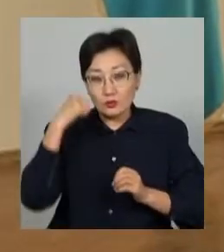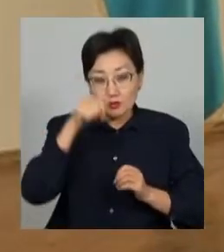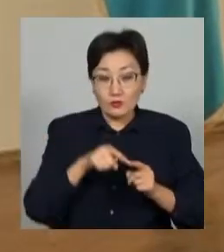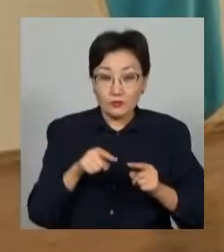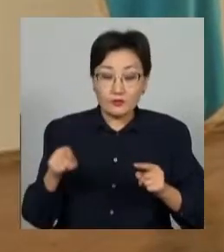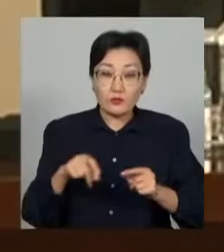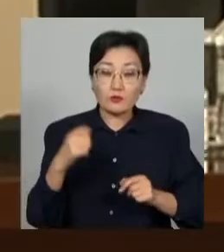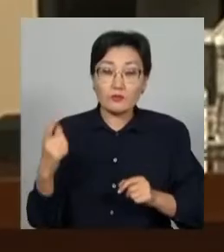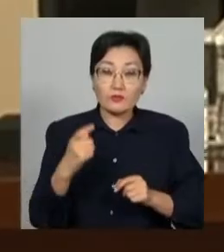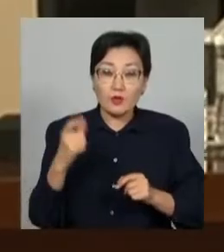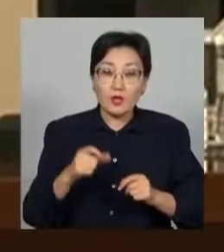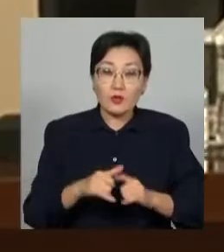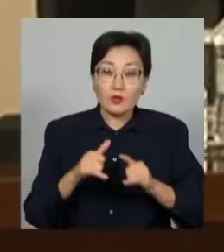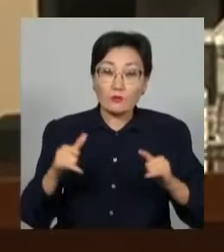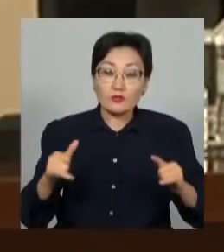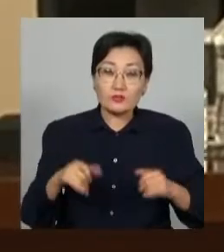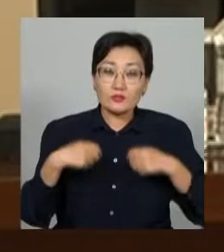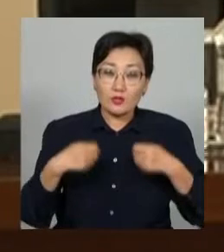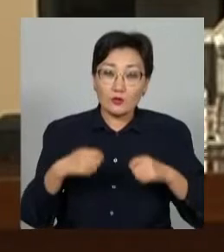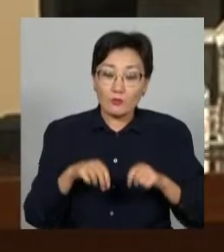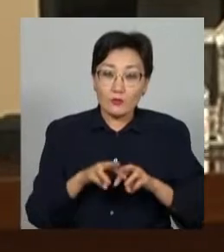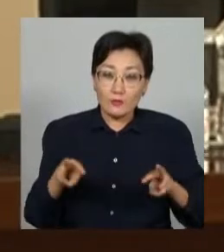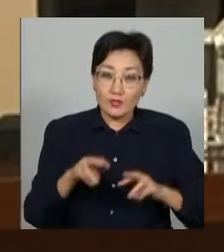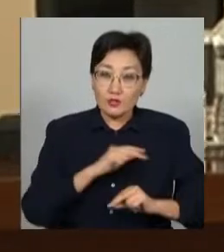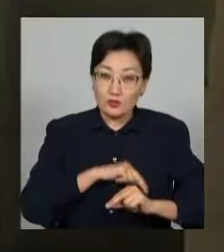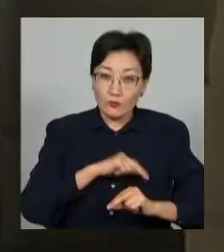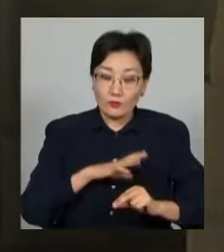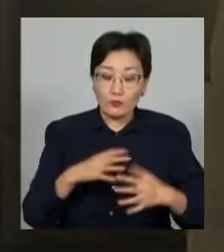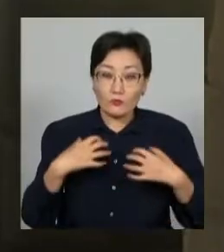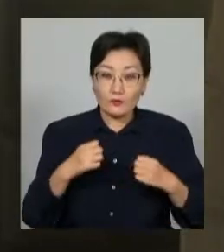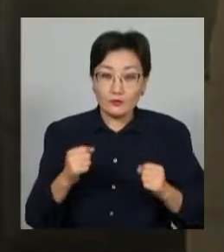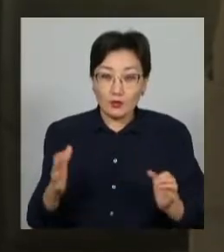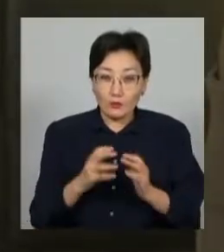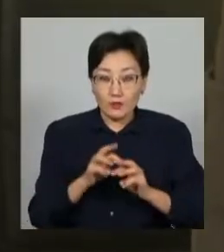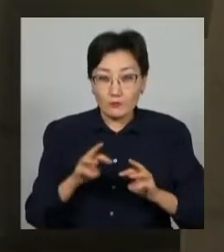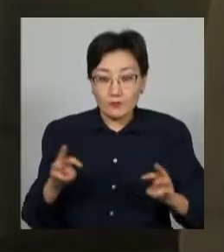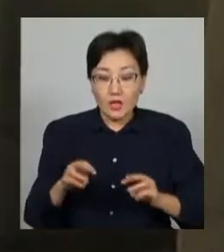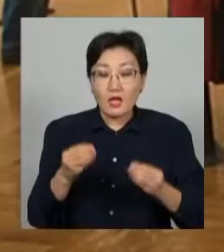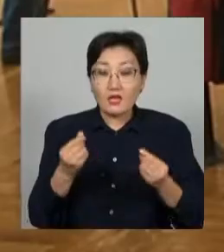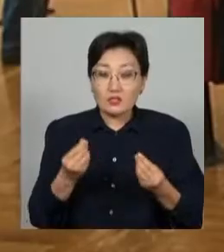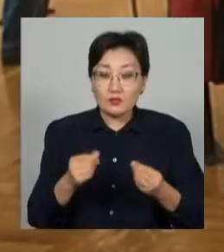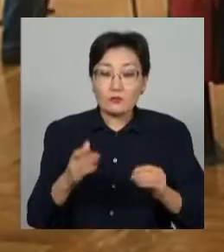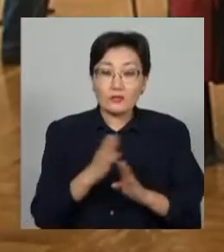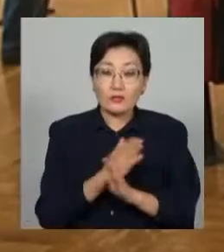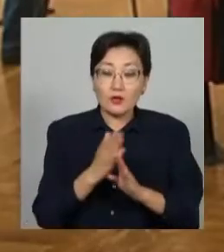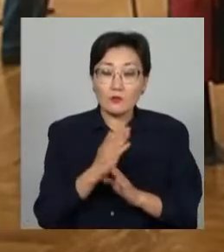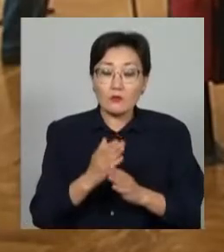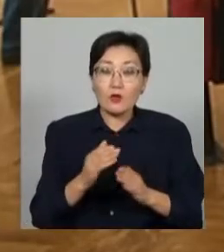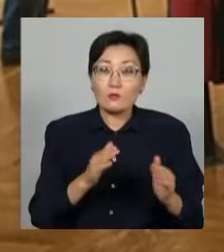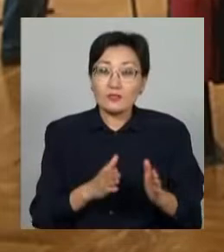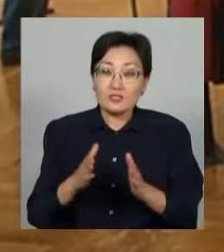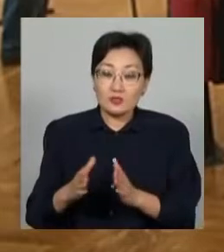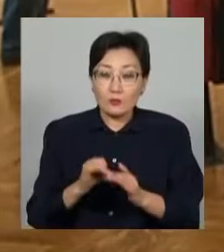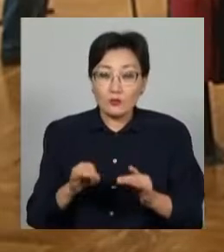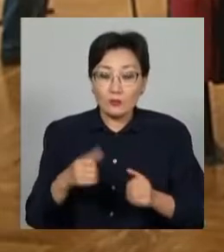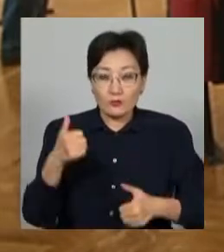жылдар аралығында экономикалық даму және сауда министрі болды. Сонымен қатар денсаулық сақтау министрлігі, қаржы, табиғи монополияларды реттеу